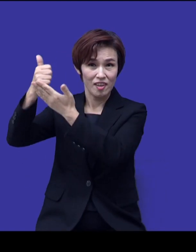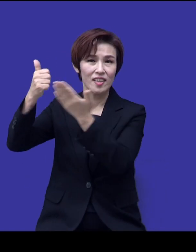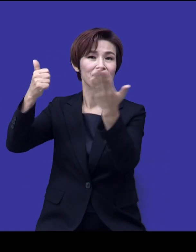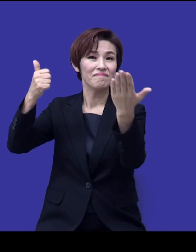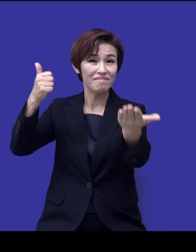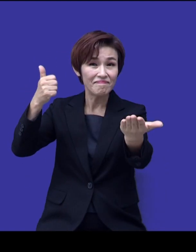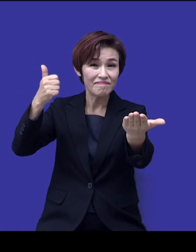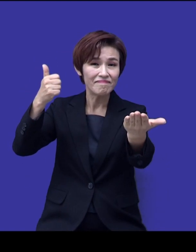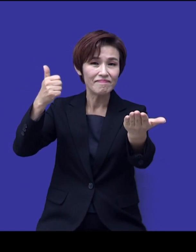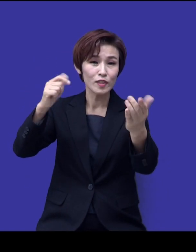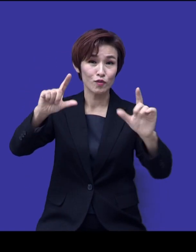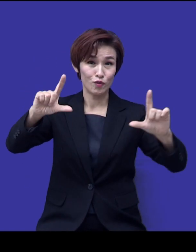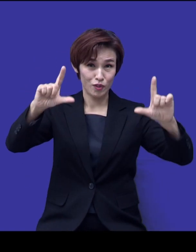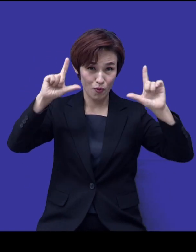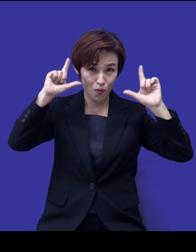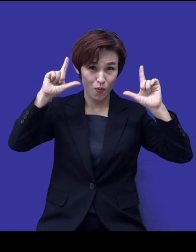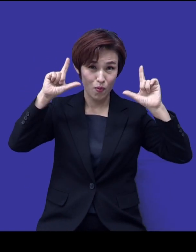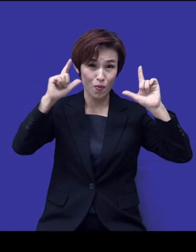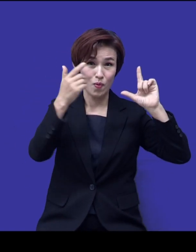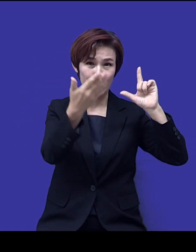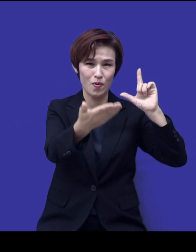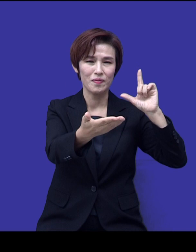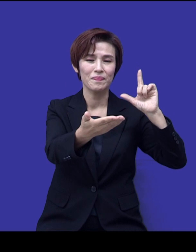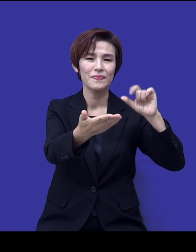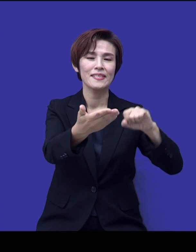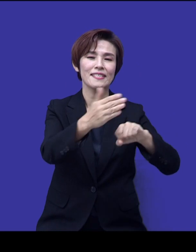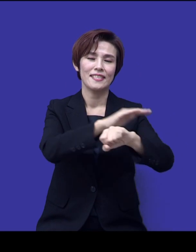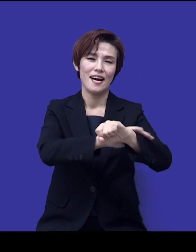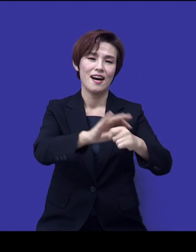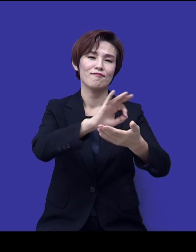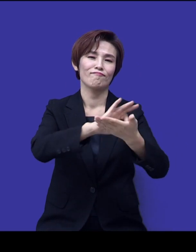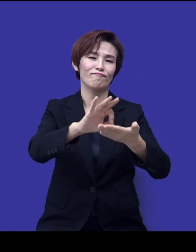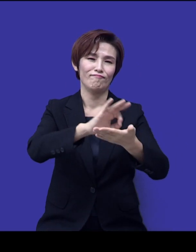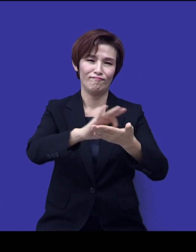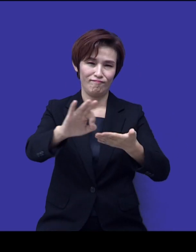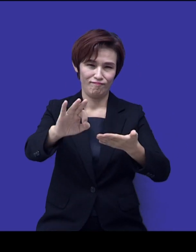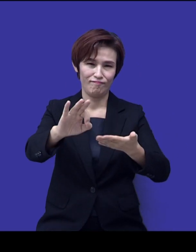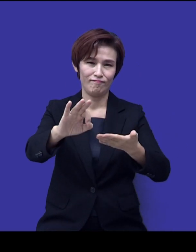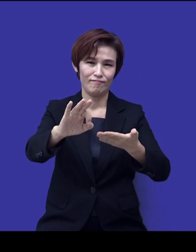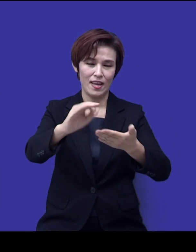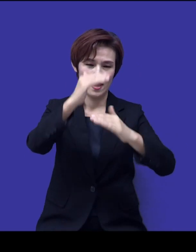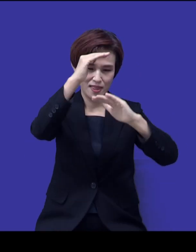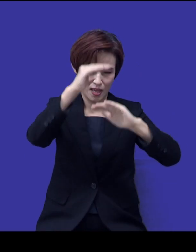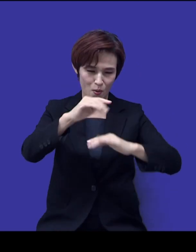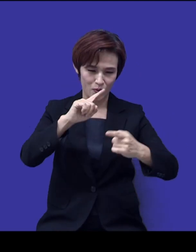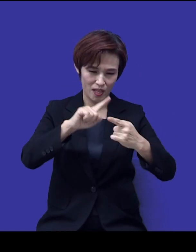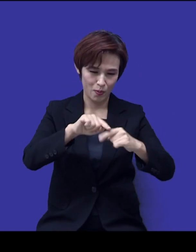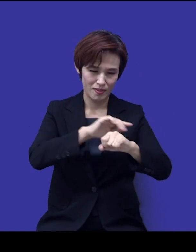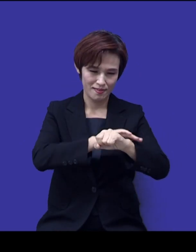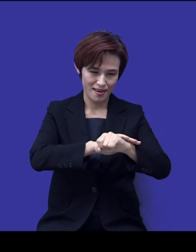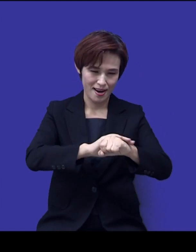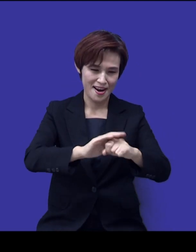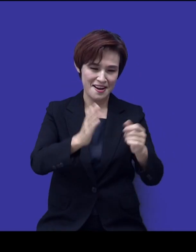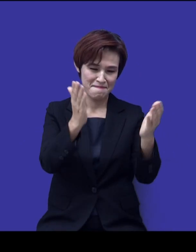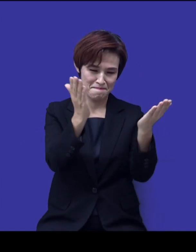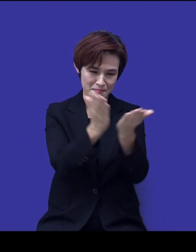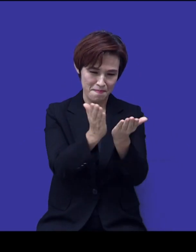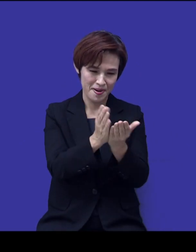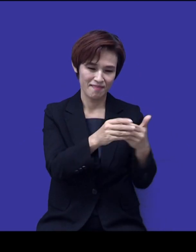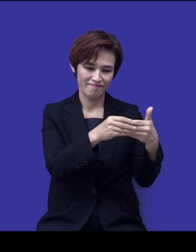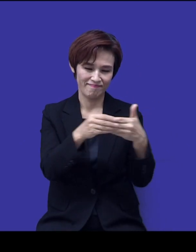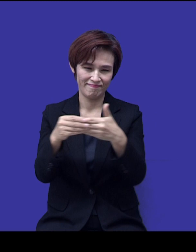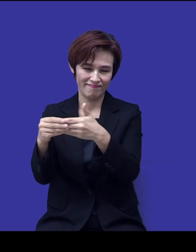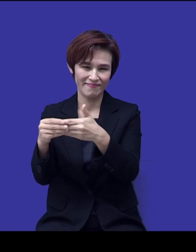김영진이랑 작품 속에 주인공이신 김영진 감독님을 이렇게 지금 쓰시고 그 내용대로 지금 아마 다 이끌고